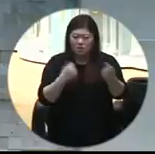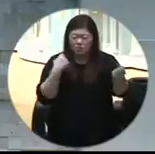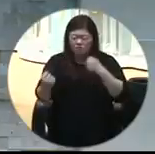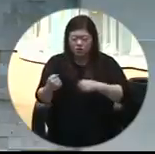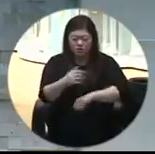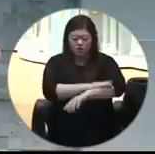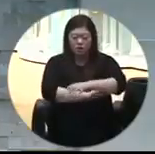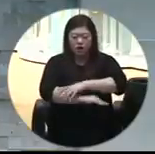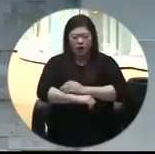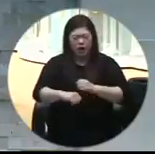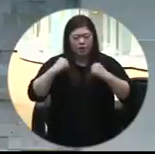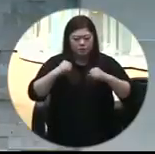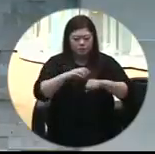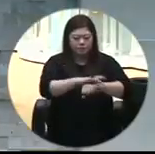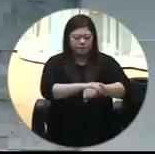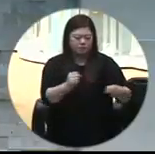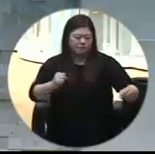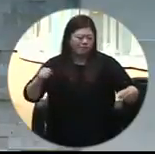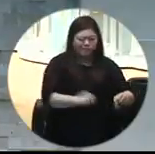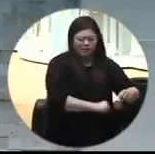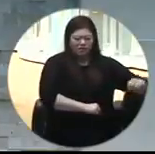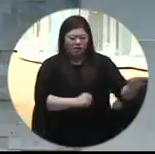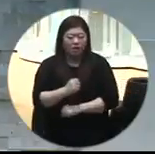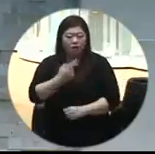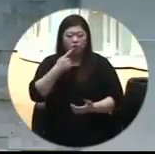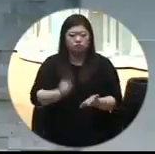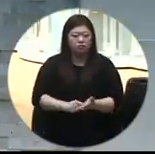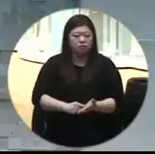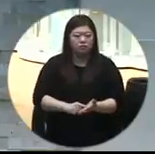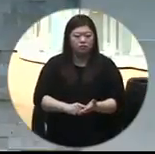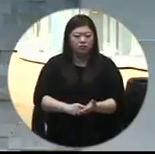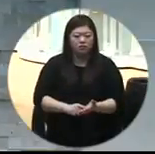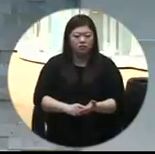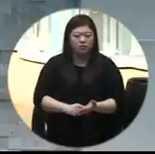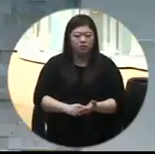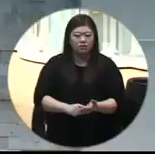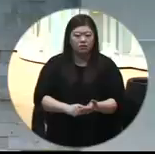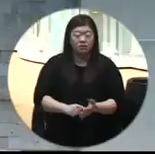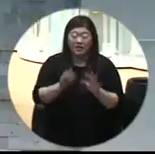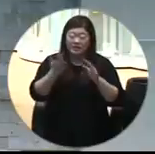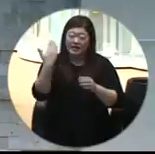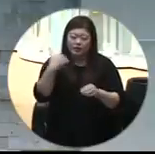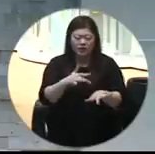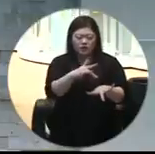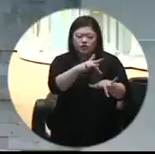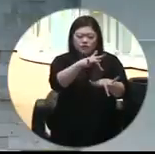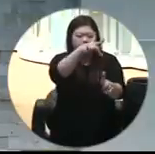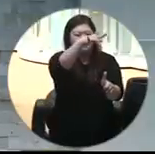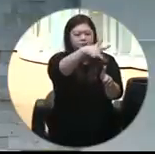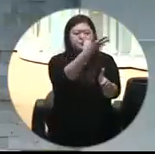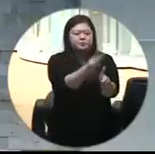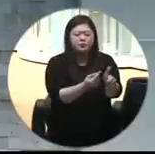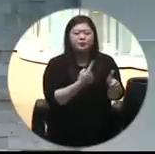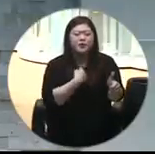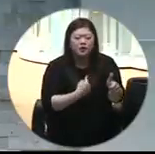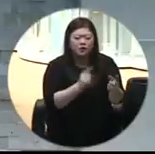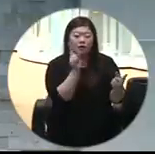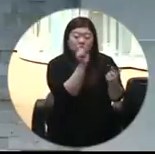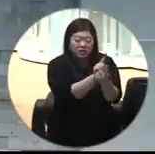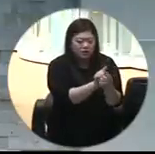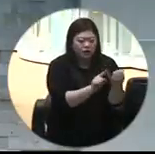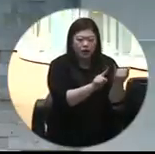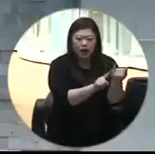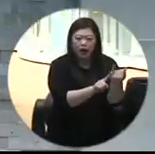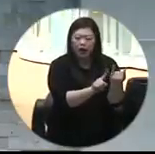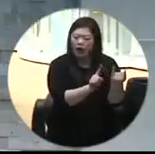귀신 들린 거 잡아낼 때, 발악할 때는요, 제가 감당을 못할 만큼 그렇게 조그마한 여자아이 속에